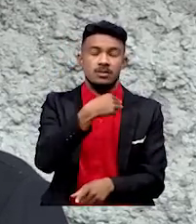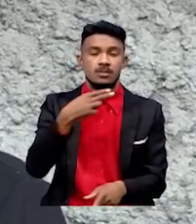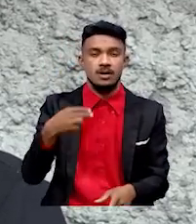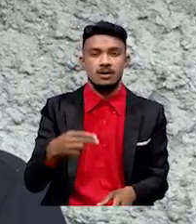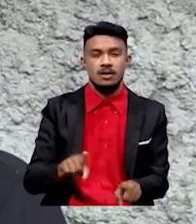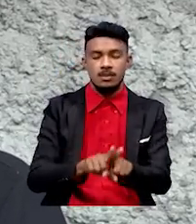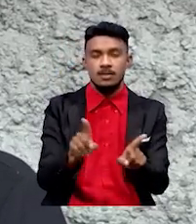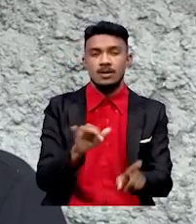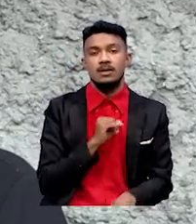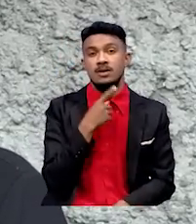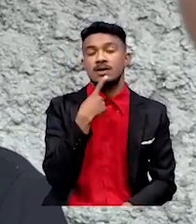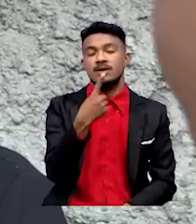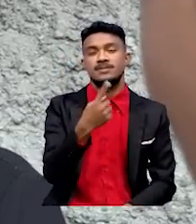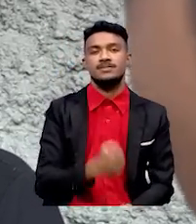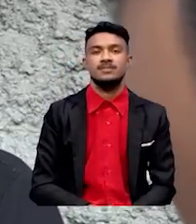sne